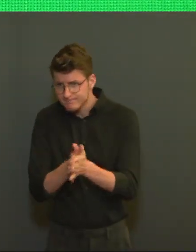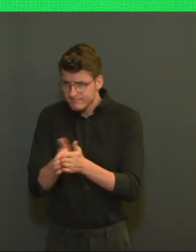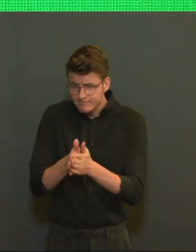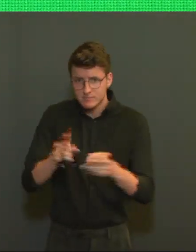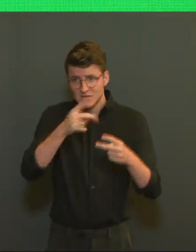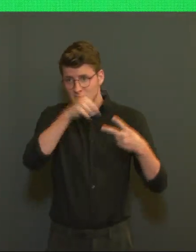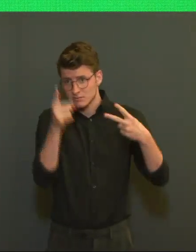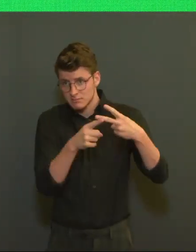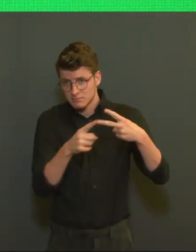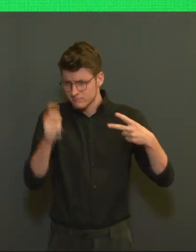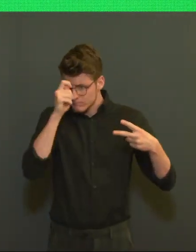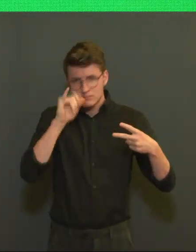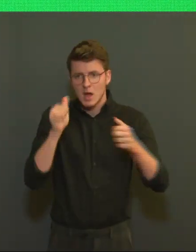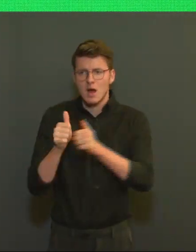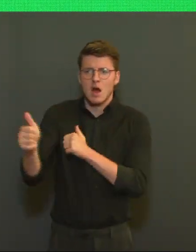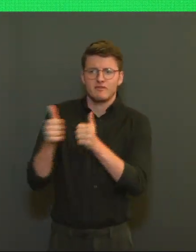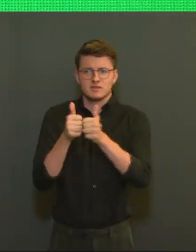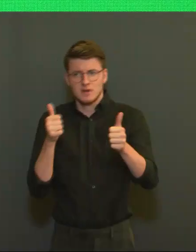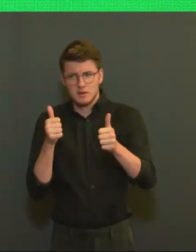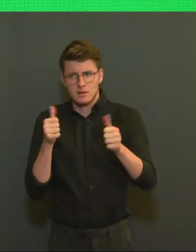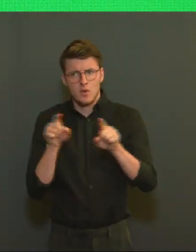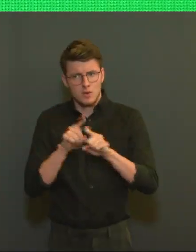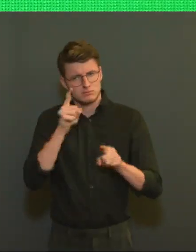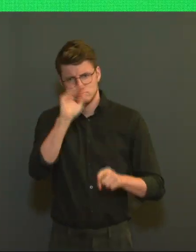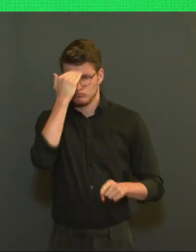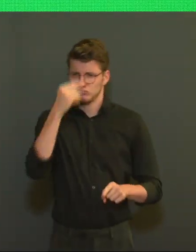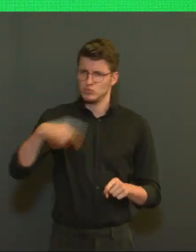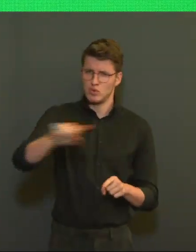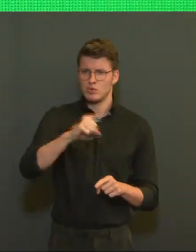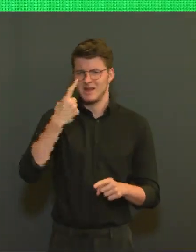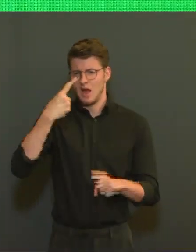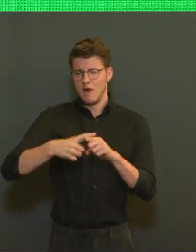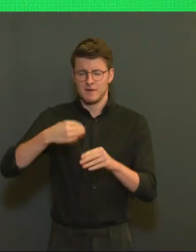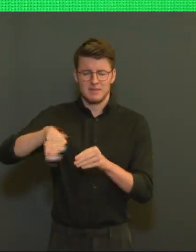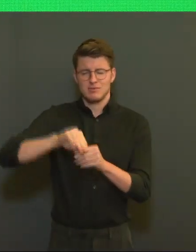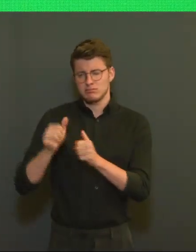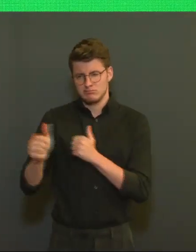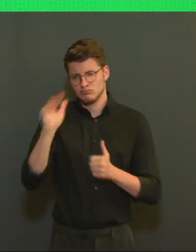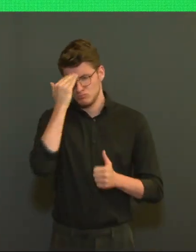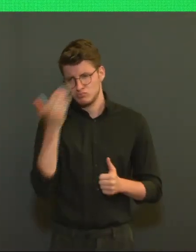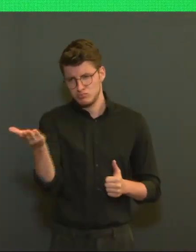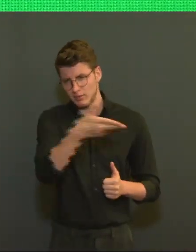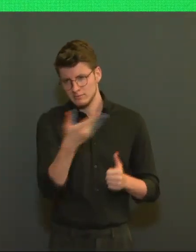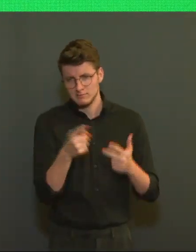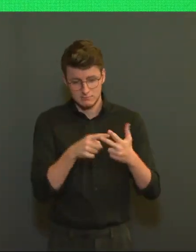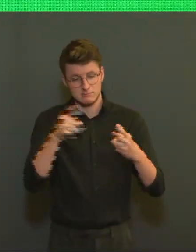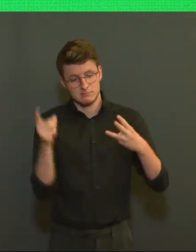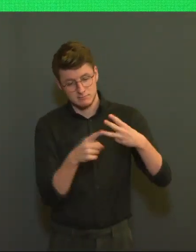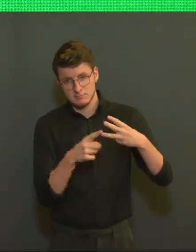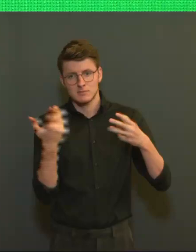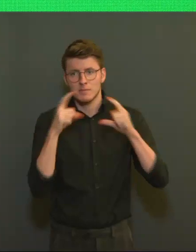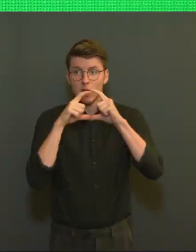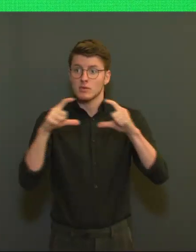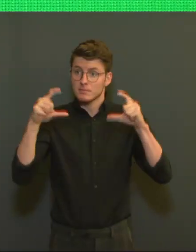heel gekende 1,5 meter. Draag een mond-neusmasker op plaatsen waar dit verplicht is of waar je de fysieke afstand niet